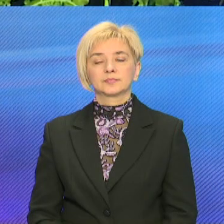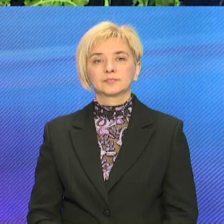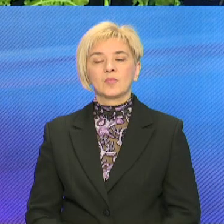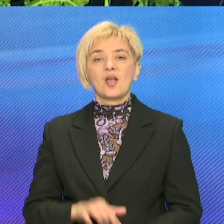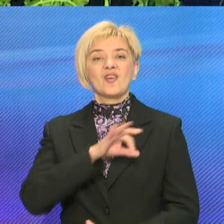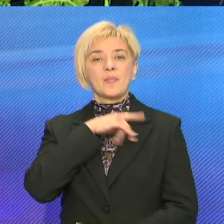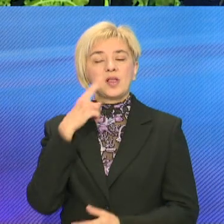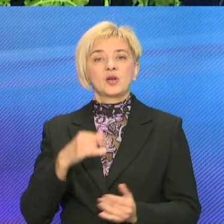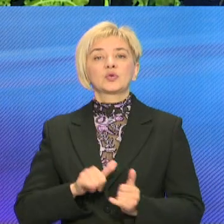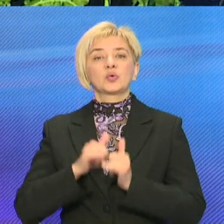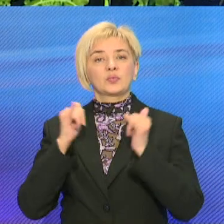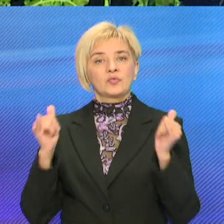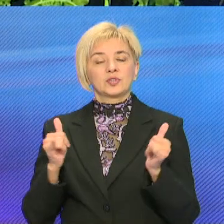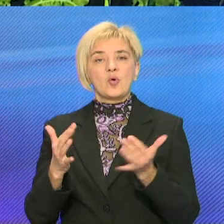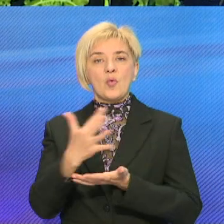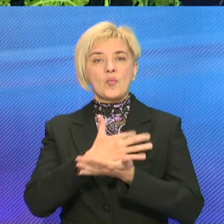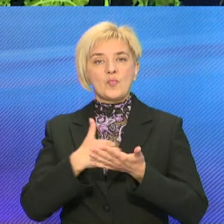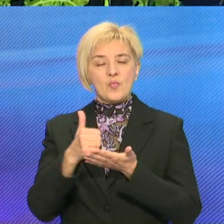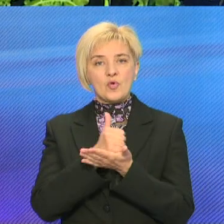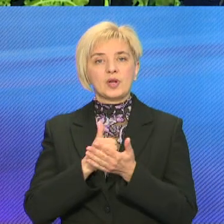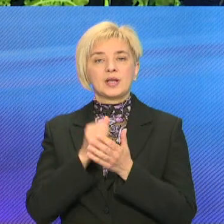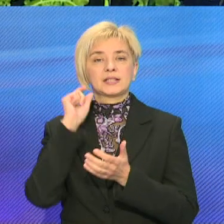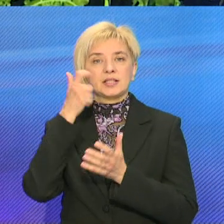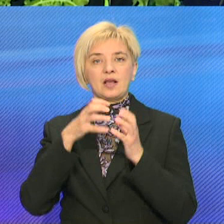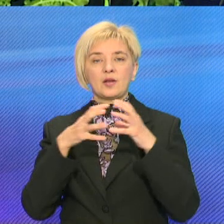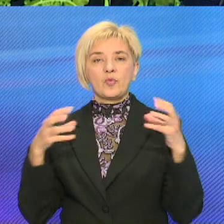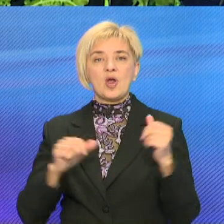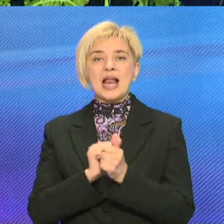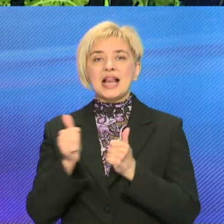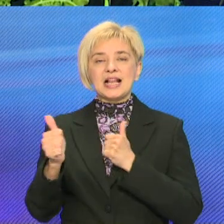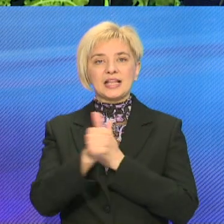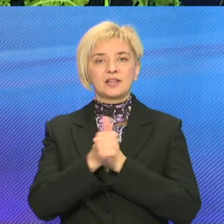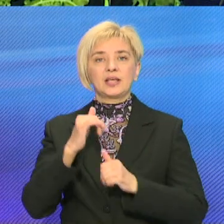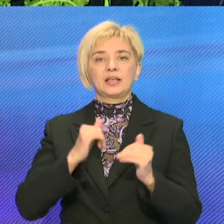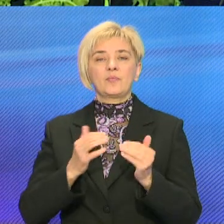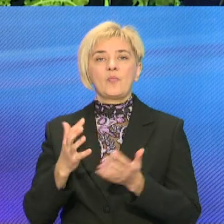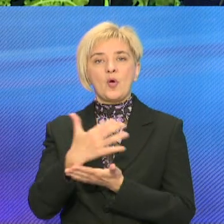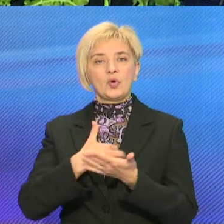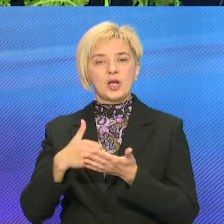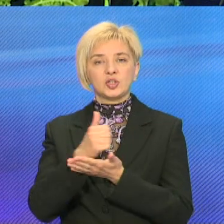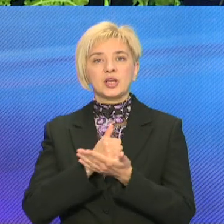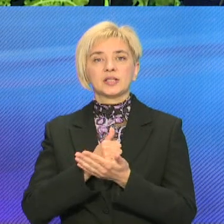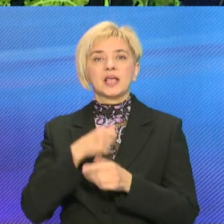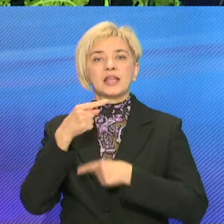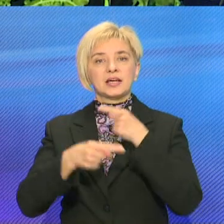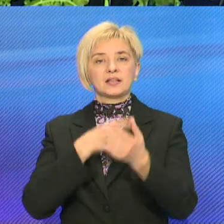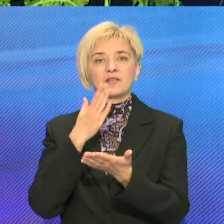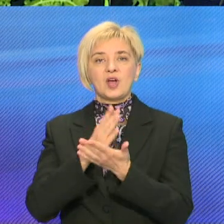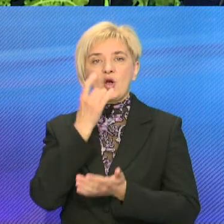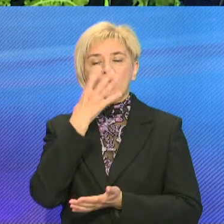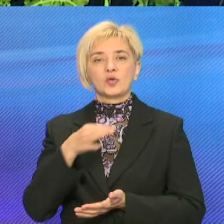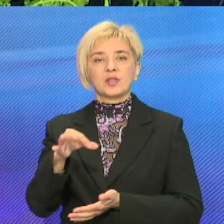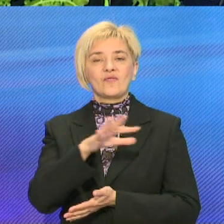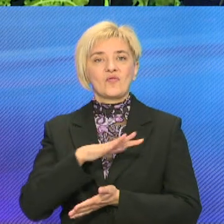У Беларуси набирая обороты уборка цукровых бураков. Лидером по ураджайности и темпах нарыхтовки этой культуры традиционно является